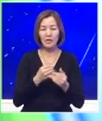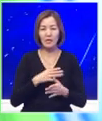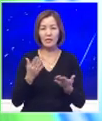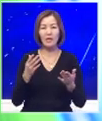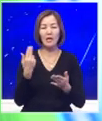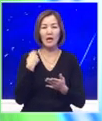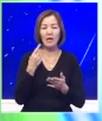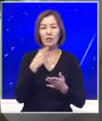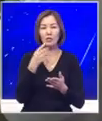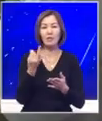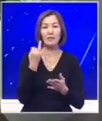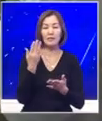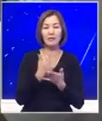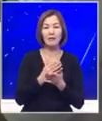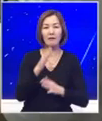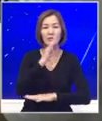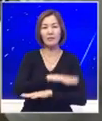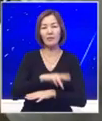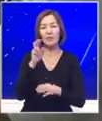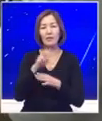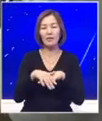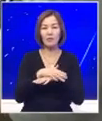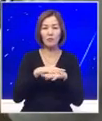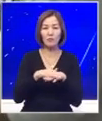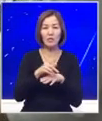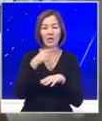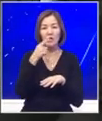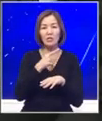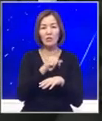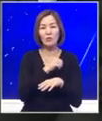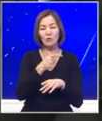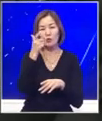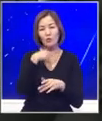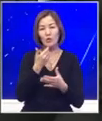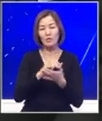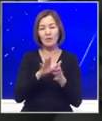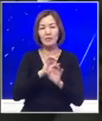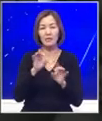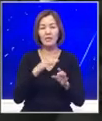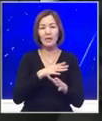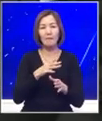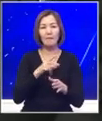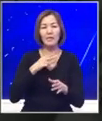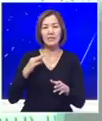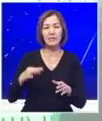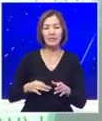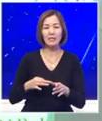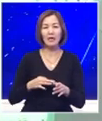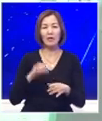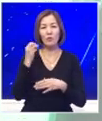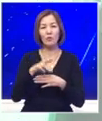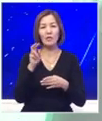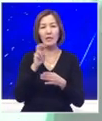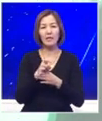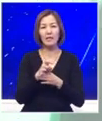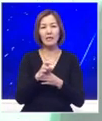Дәулет ағылшын тіліне қызығады. Семинарға келген көпшілікке шет тілінде өзі туралы таныстырды. Баласын орталыққа әкеле жүріп,